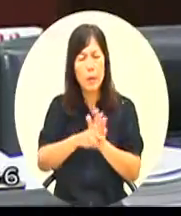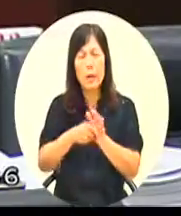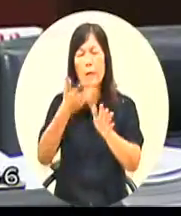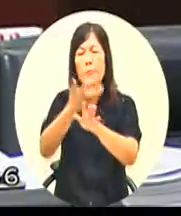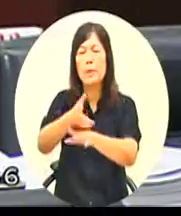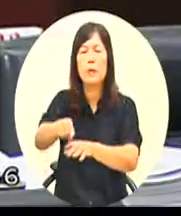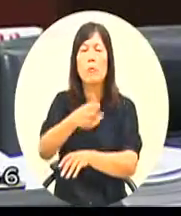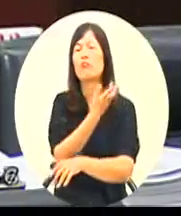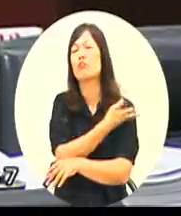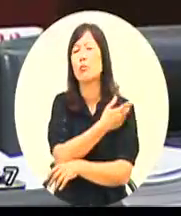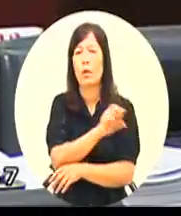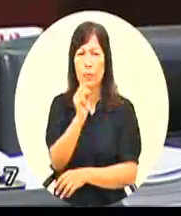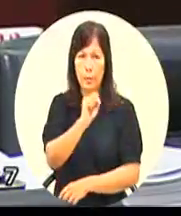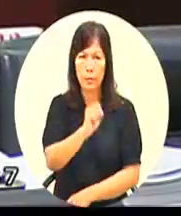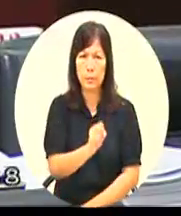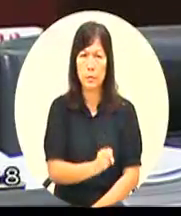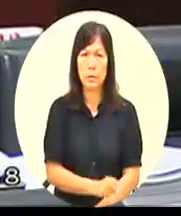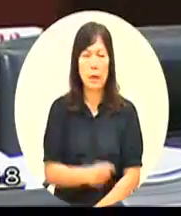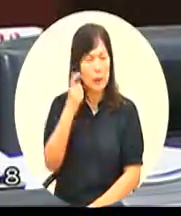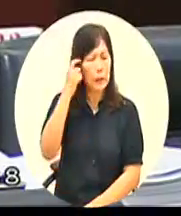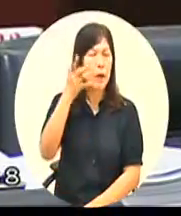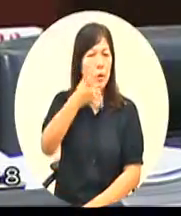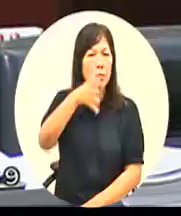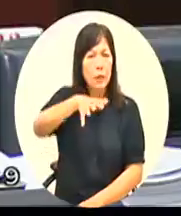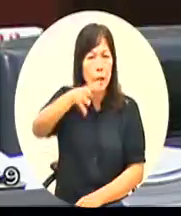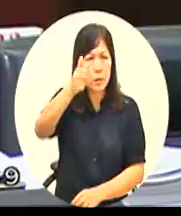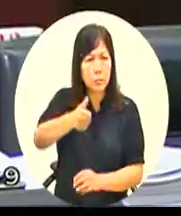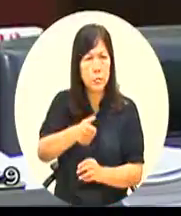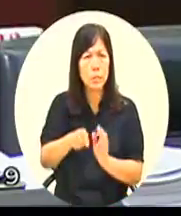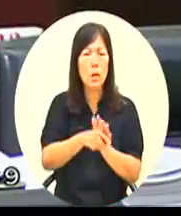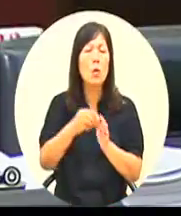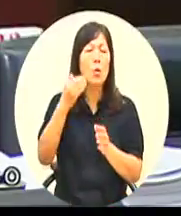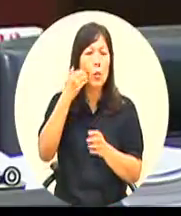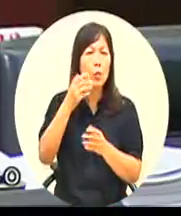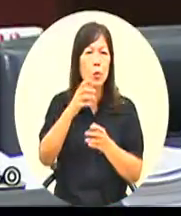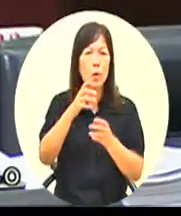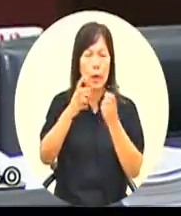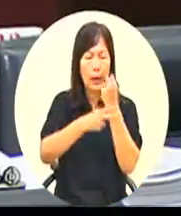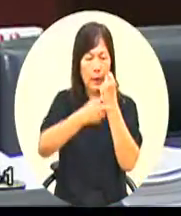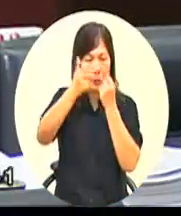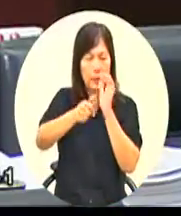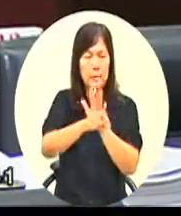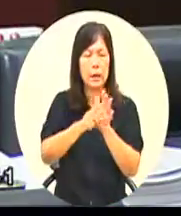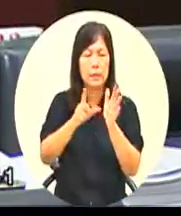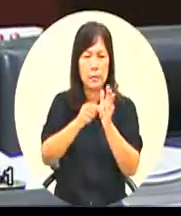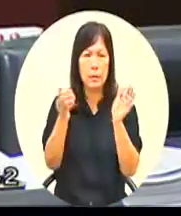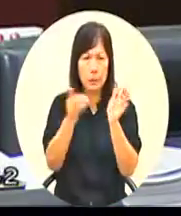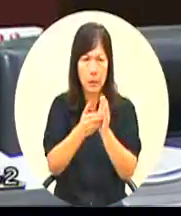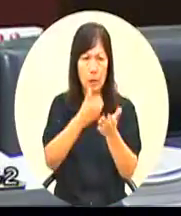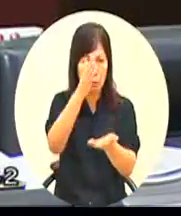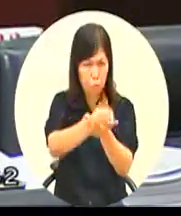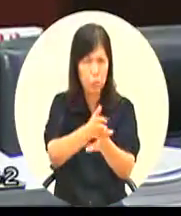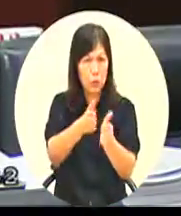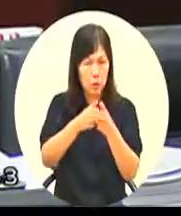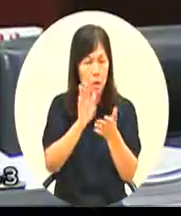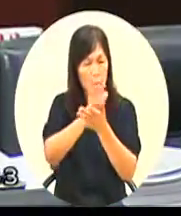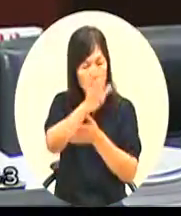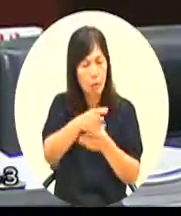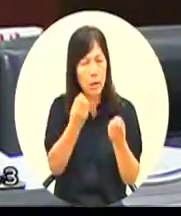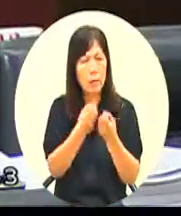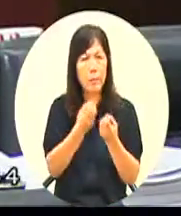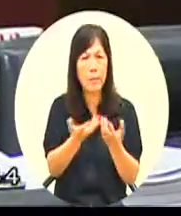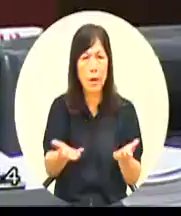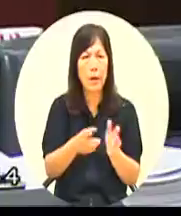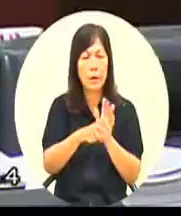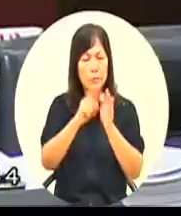里。所以我想要问一下局长，如果说里长到任时间到了他停止认养，后续你们要怎么处理？可不可以简单的